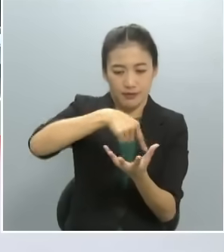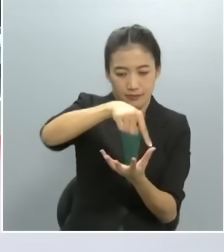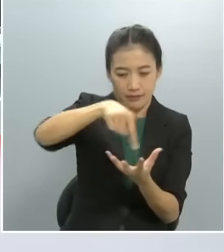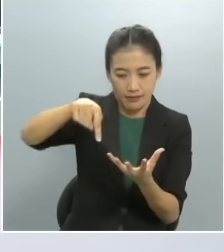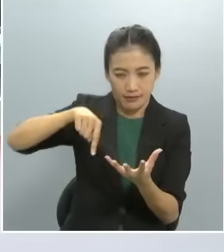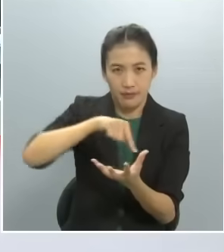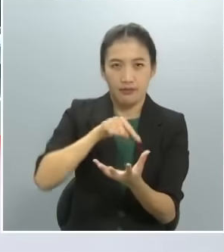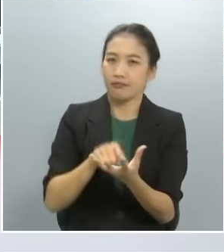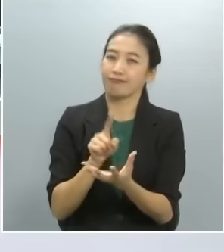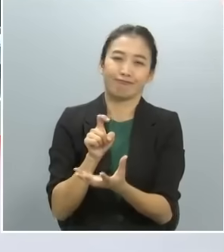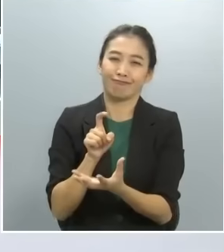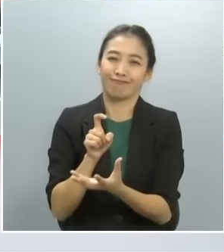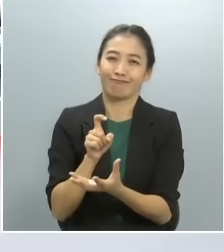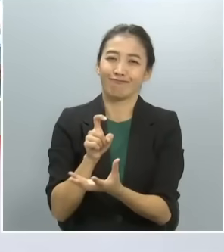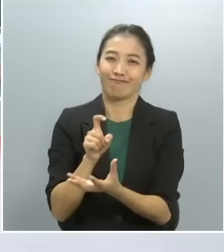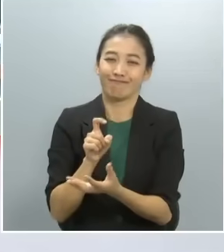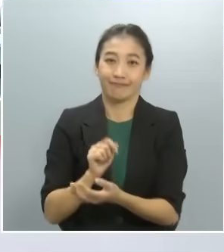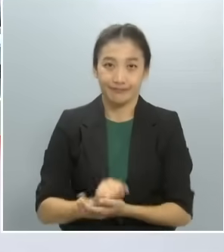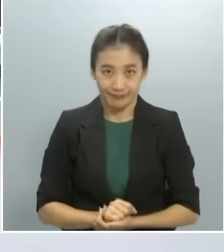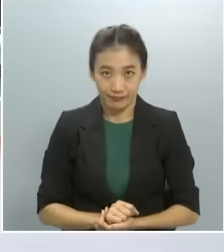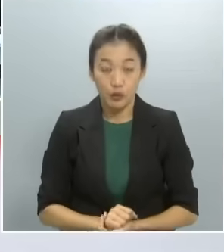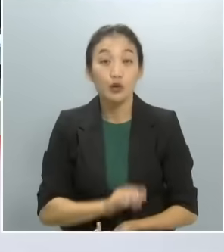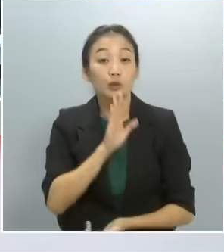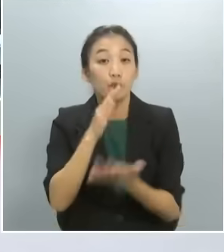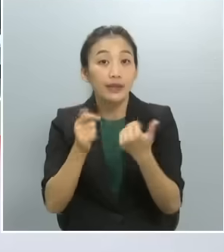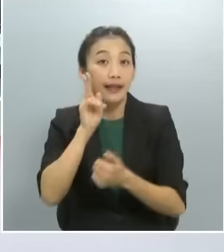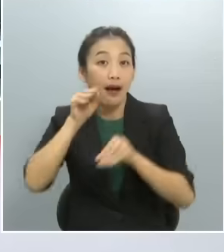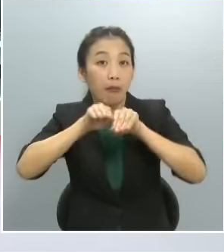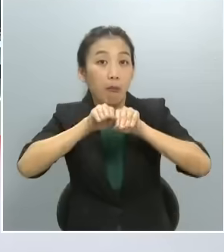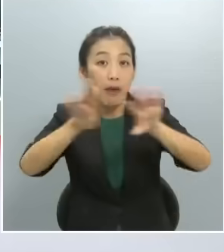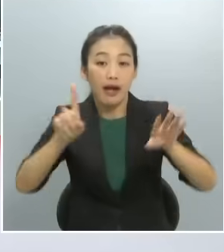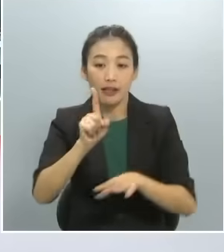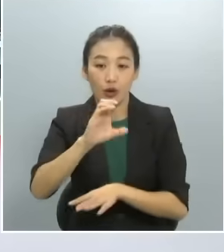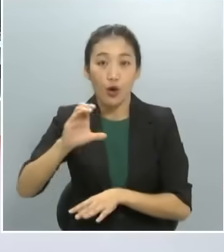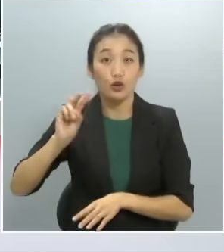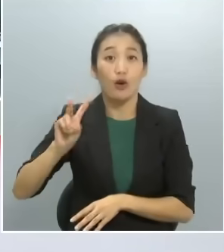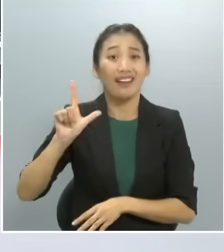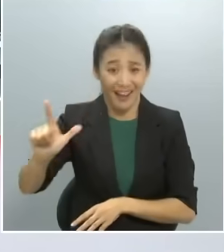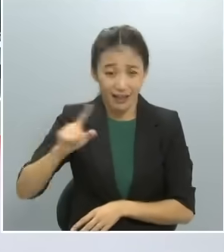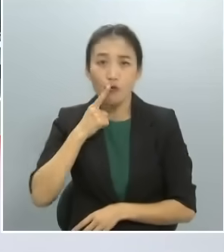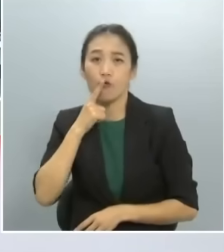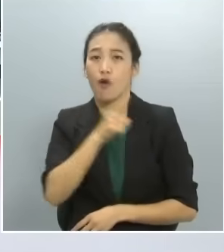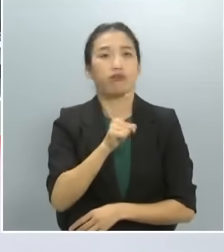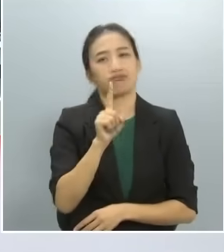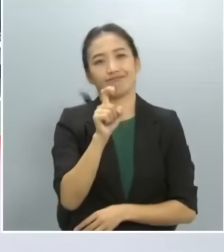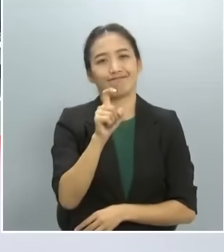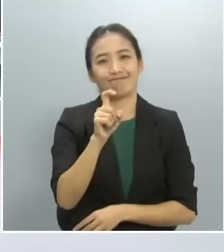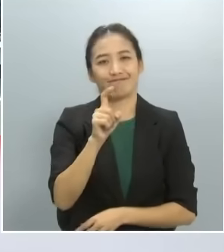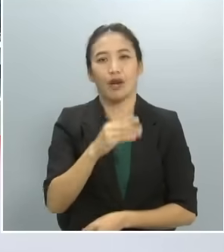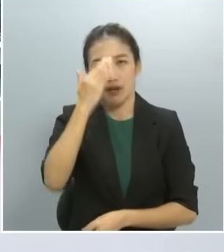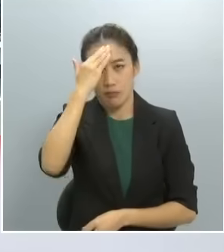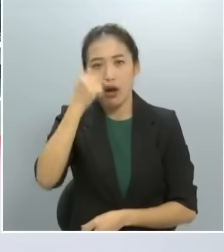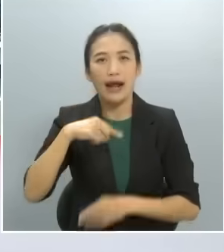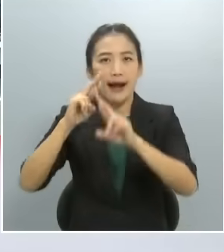นะครับแต่ว่าก็อยากจะฝากไปถึงที่ผมเองก็กินอยู่ประจำนะแล้วก็รู้จักทางเจ้าของร้านด้วยเหมือนกันทั้งคุณแม่แล้วก็ทั้งลูกชาย